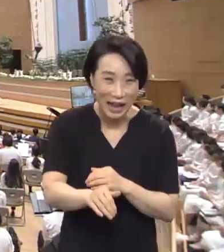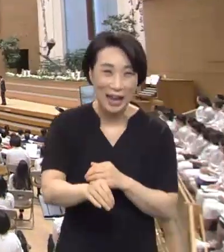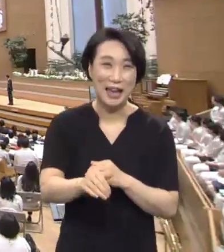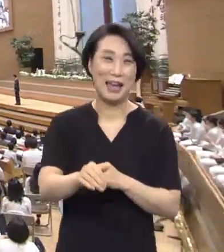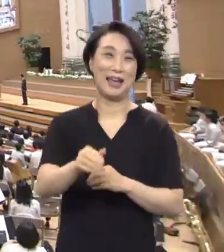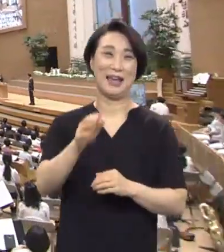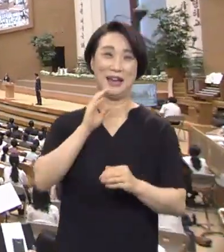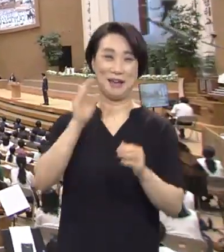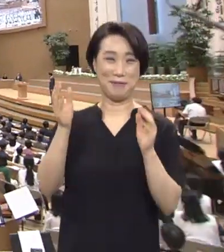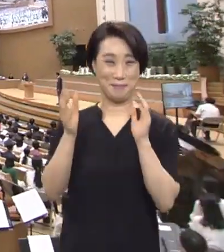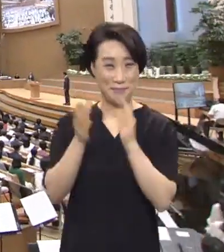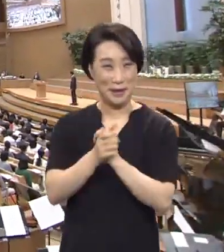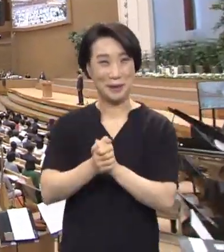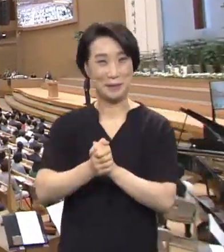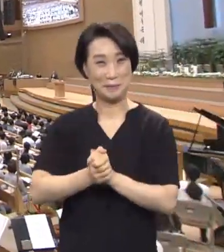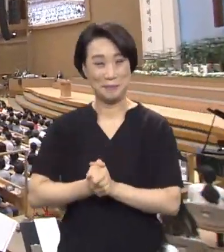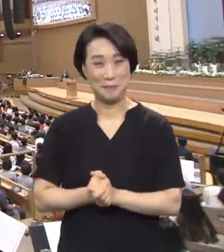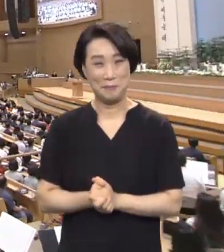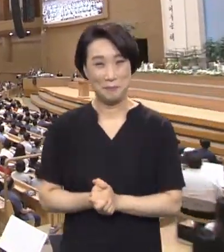넘치네